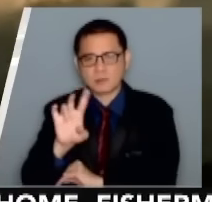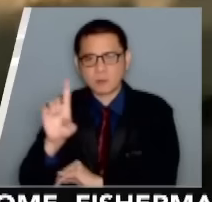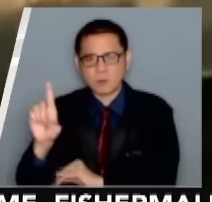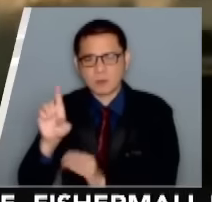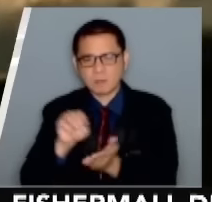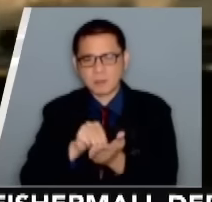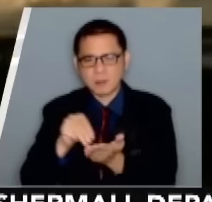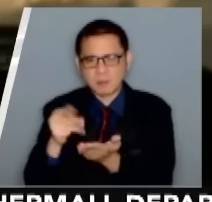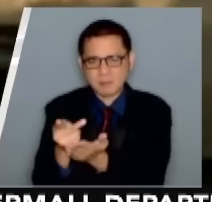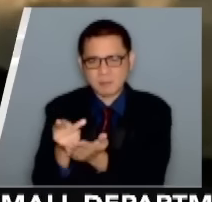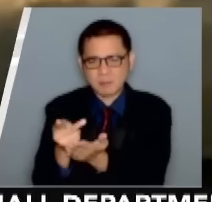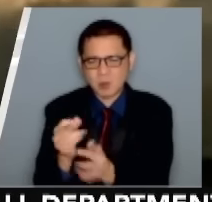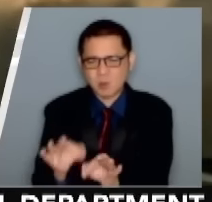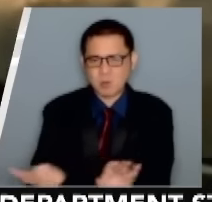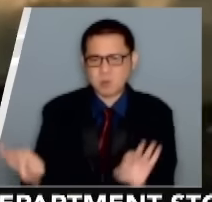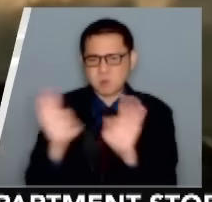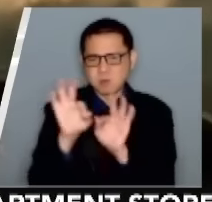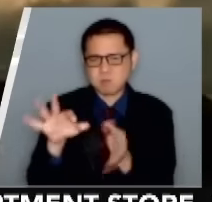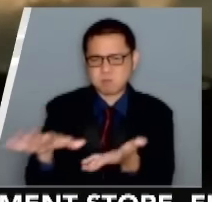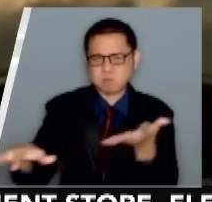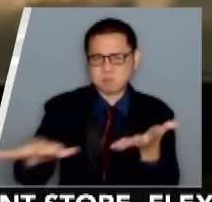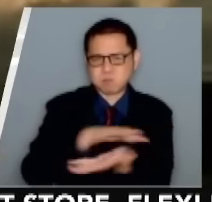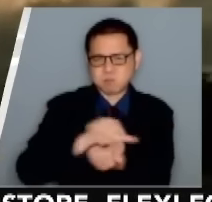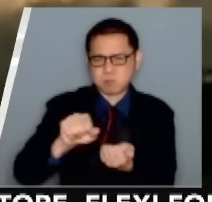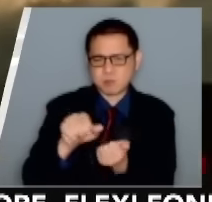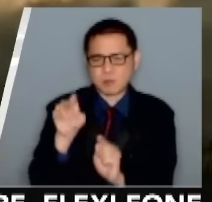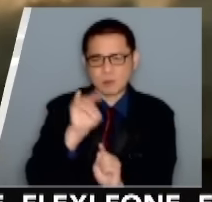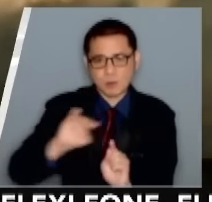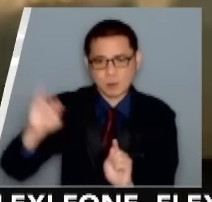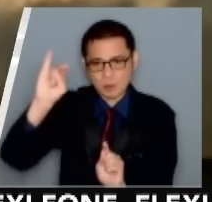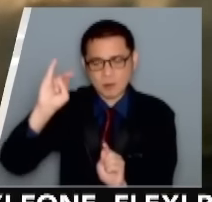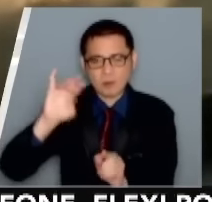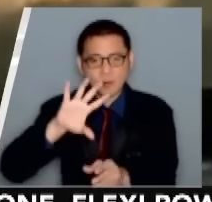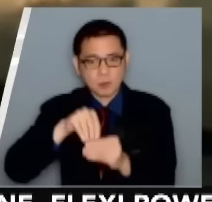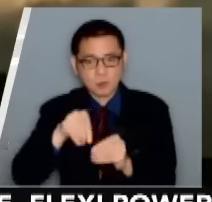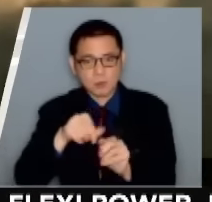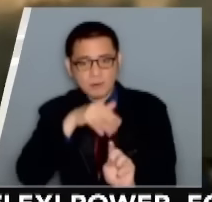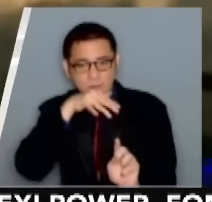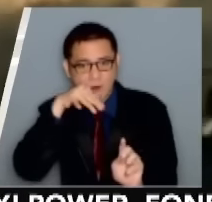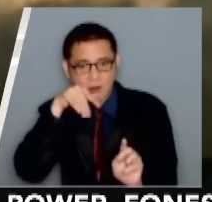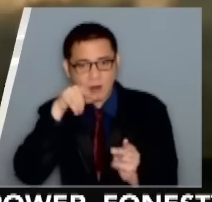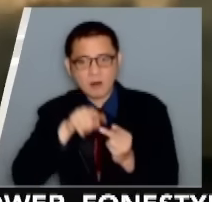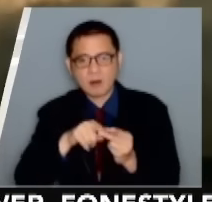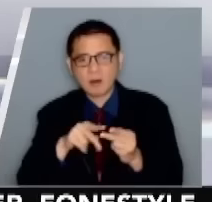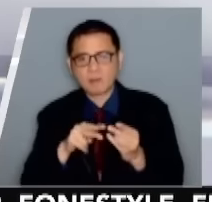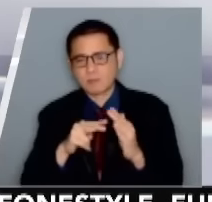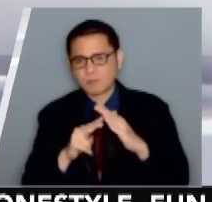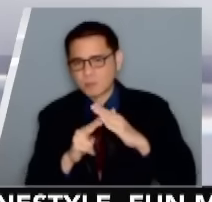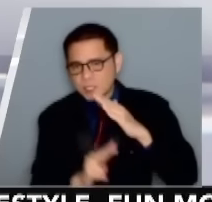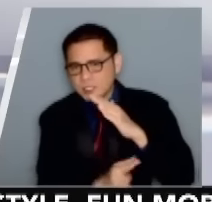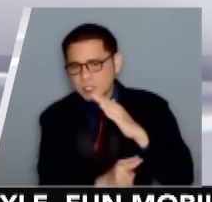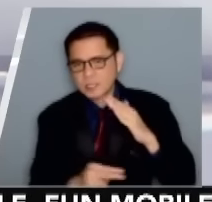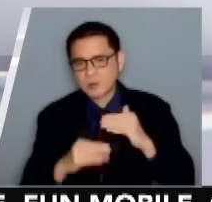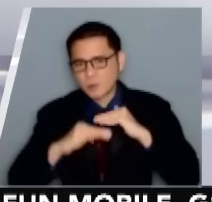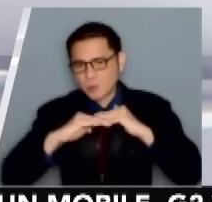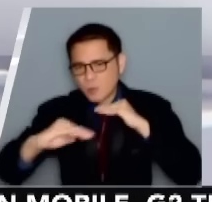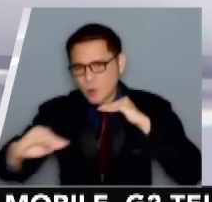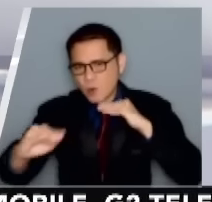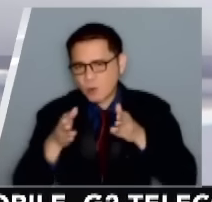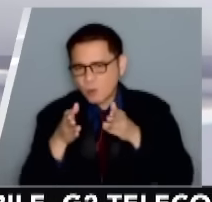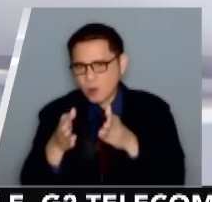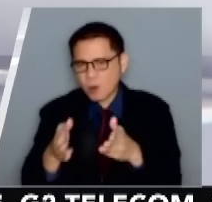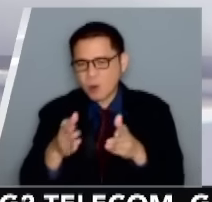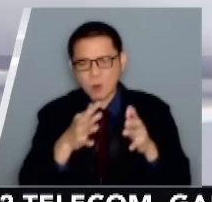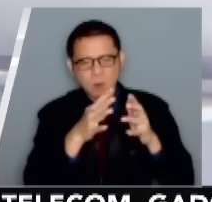probinsya ng Ilocos Norte, kabilang dyan ang danyo sa agriculture at infrastructure. Vicky? Jasmine, nabanggit mong